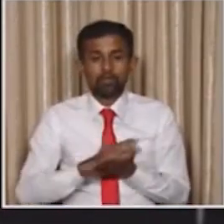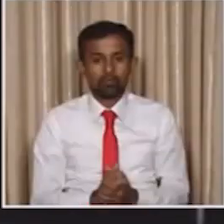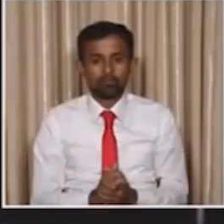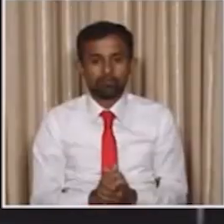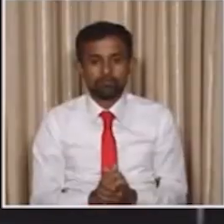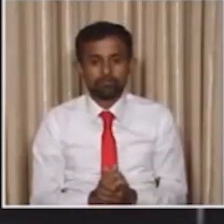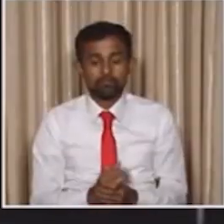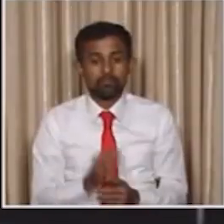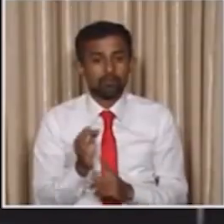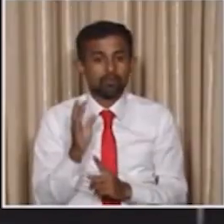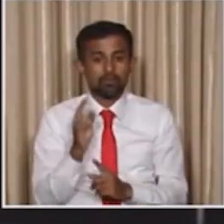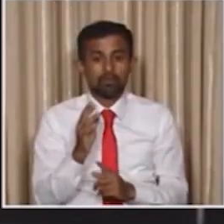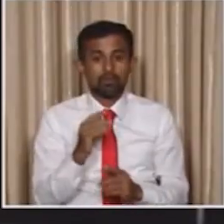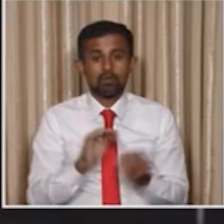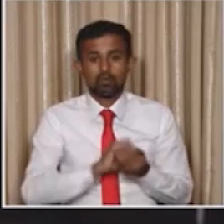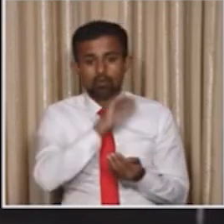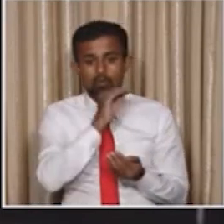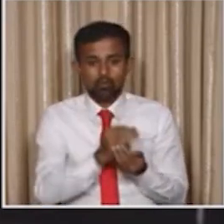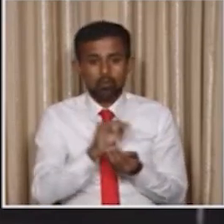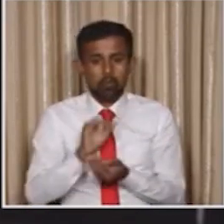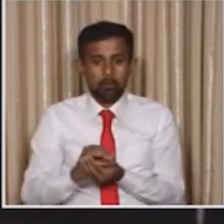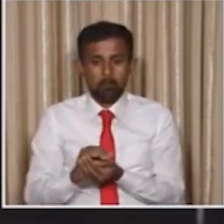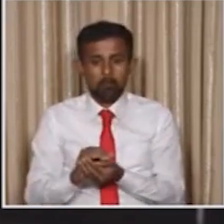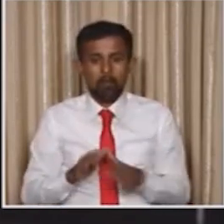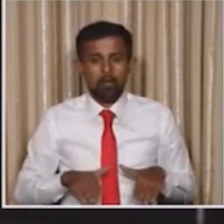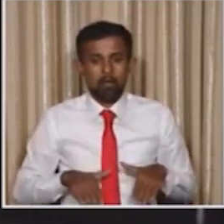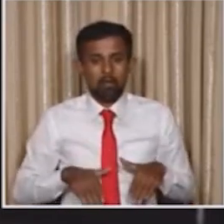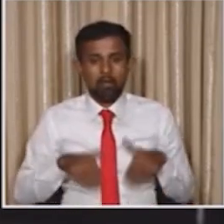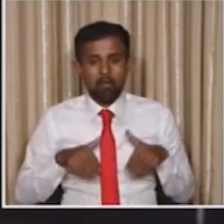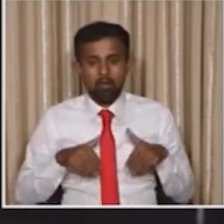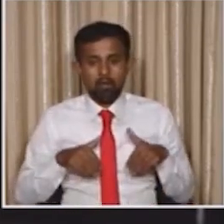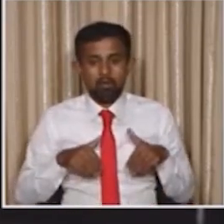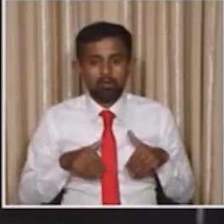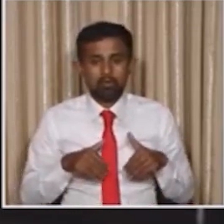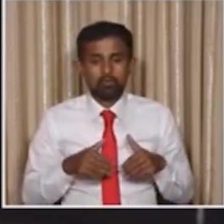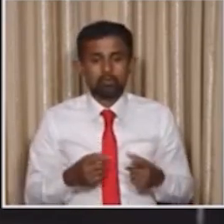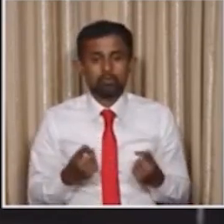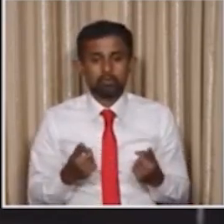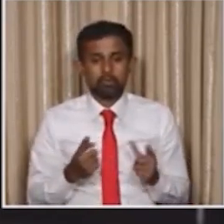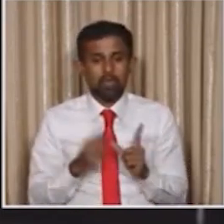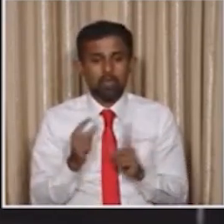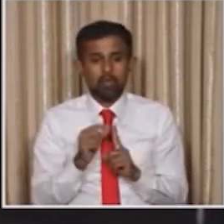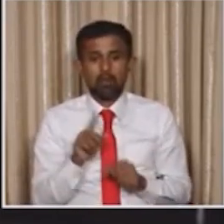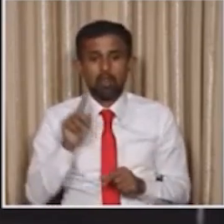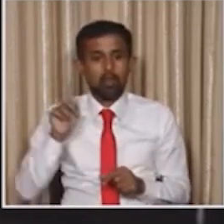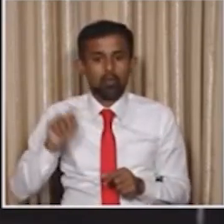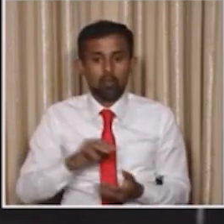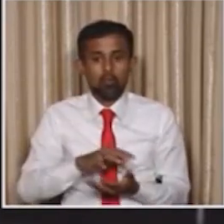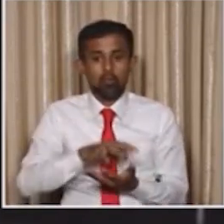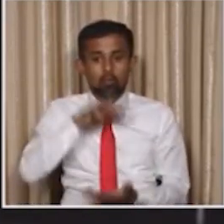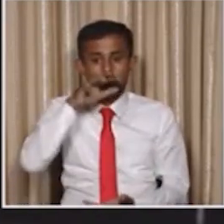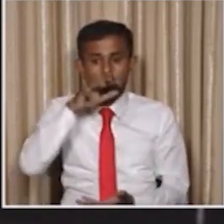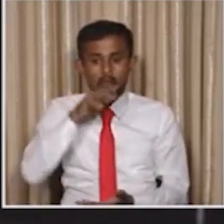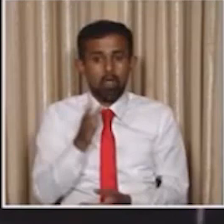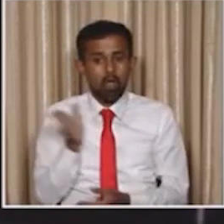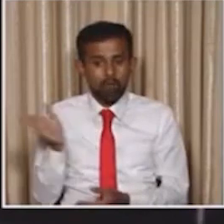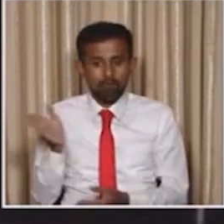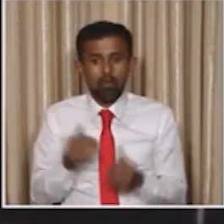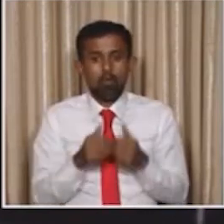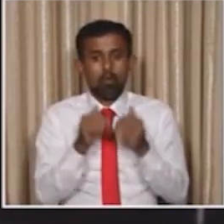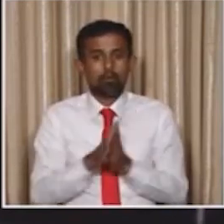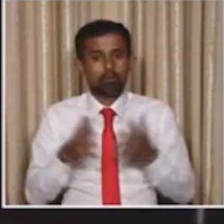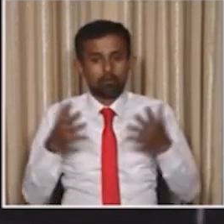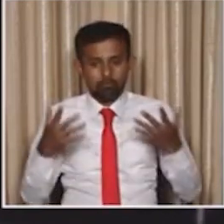අපේ ජනාධිපති අරමුදලේ තිබෙන සෞඛ්‍ය මේ සෞඛ්‍ය හේතුන් මත ඉල්ලුම් පත්‍ර 11,000ක් විතර කොට ගහලා තිබුණා. ඒ සියල්ල